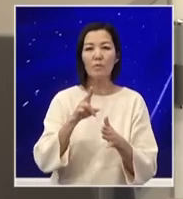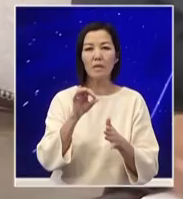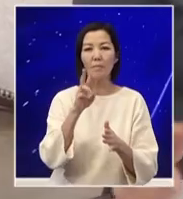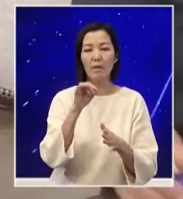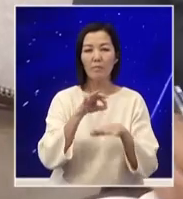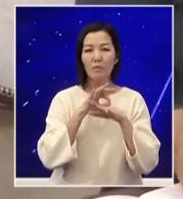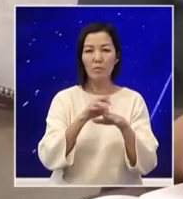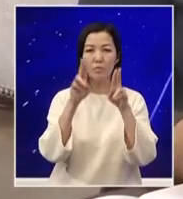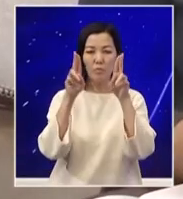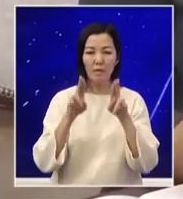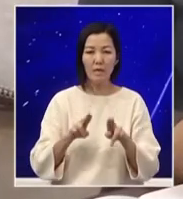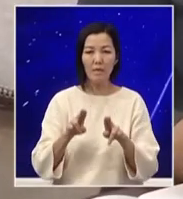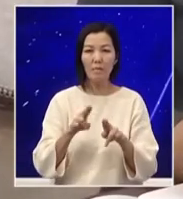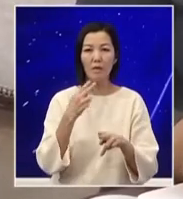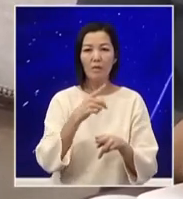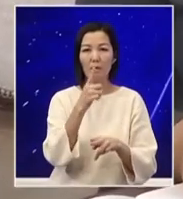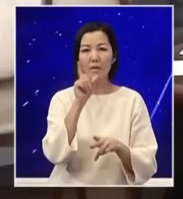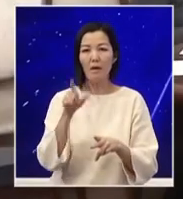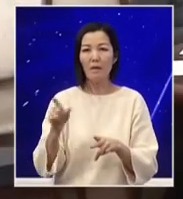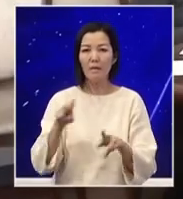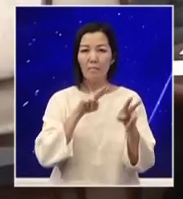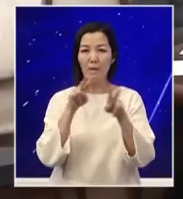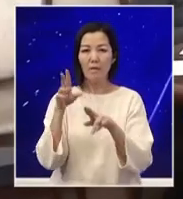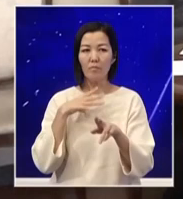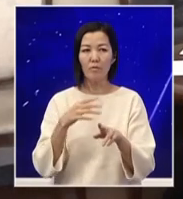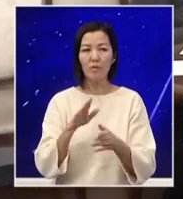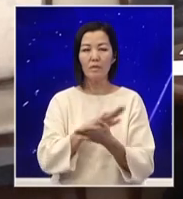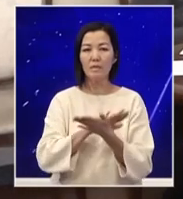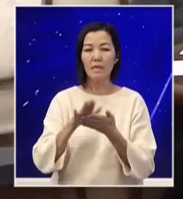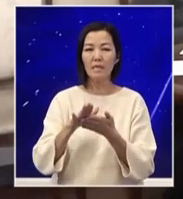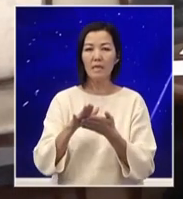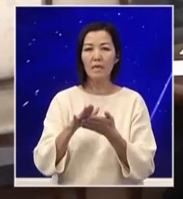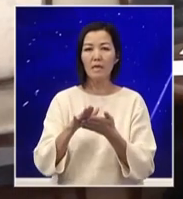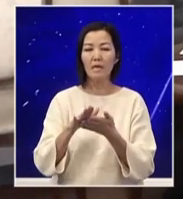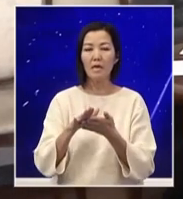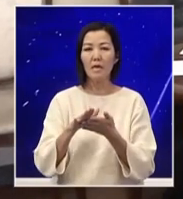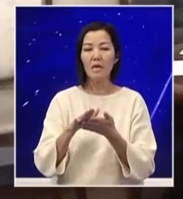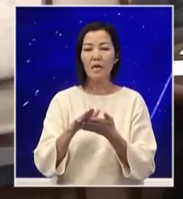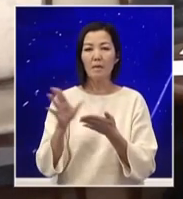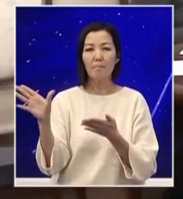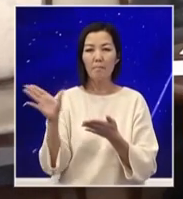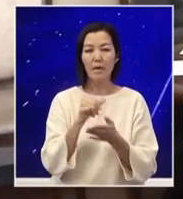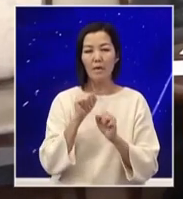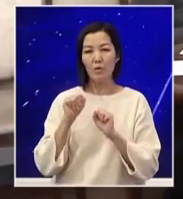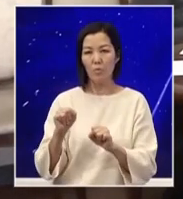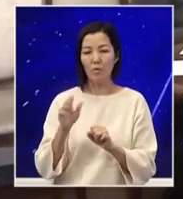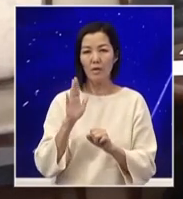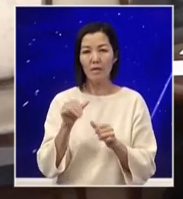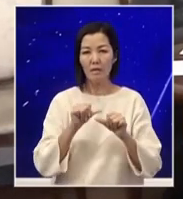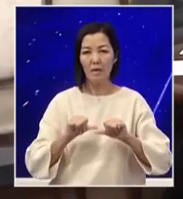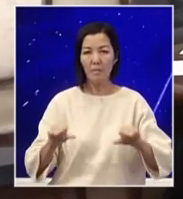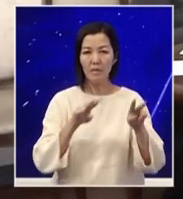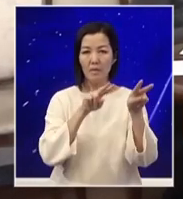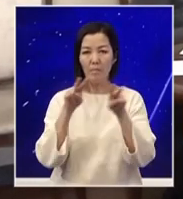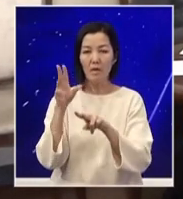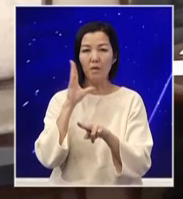өту тәртібін 21 адам бақылап отыр. Санитарлық жағдайдың бәрі нормалар сақталады, оны комиссия бақылап отырады. Бұл